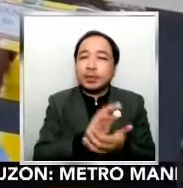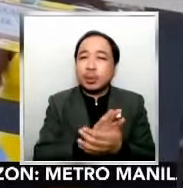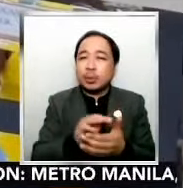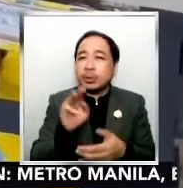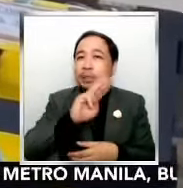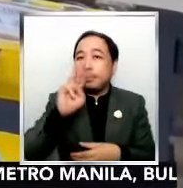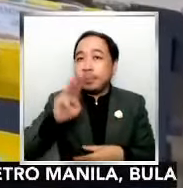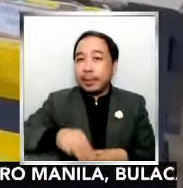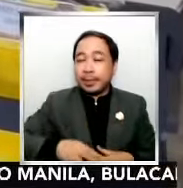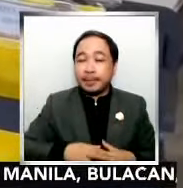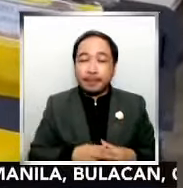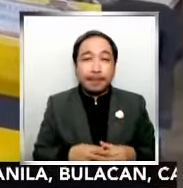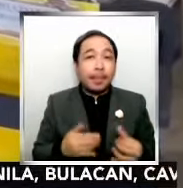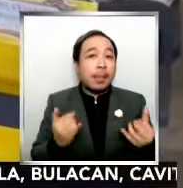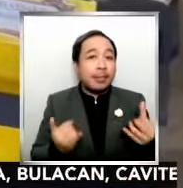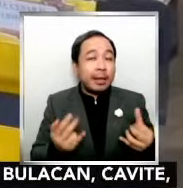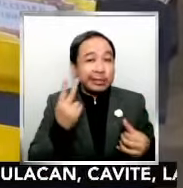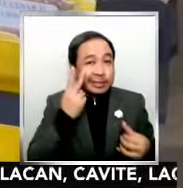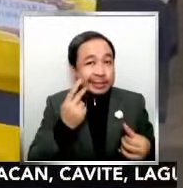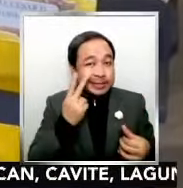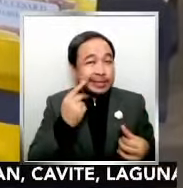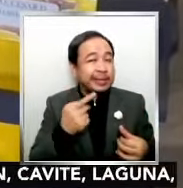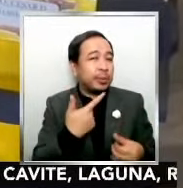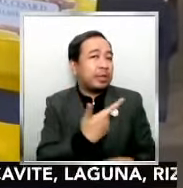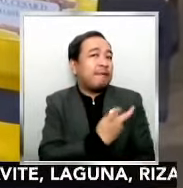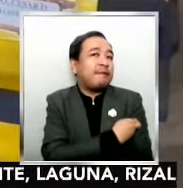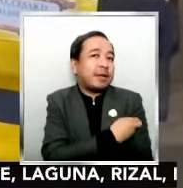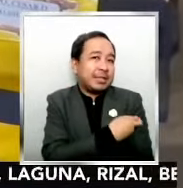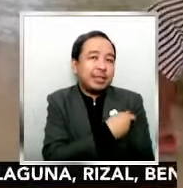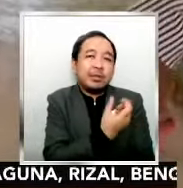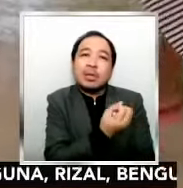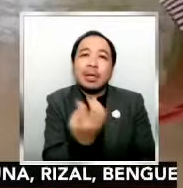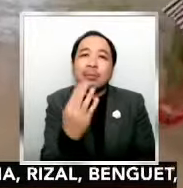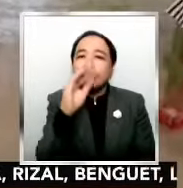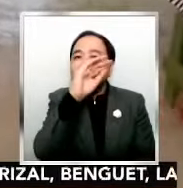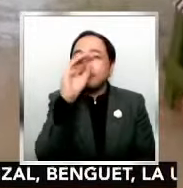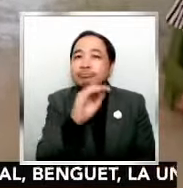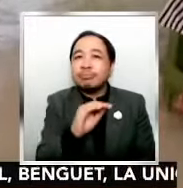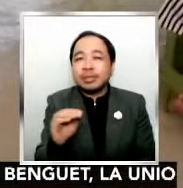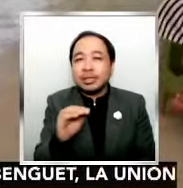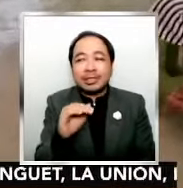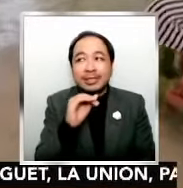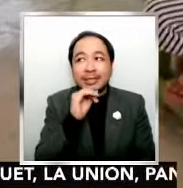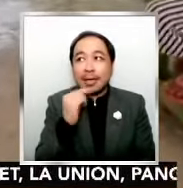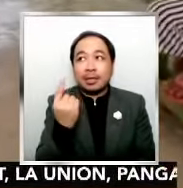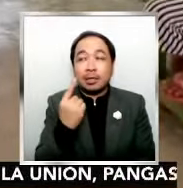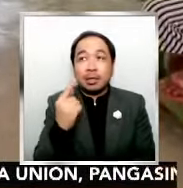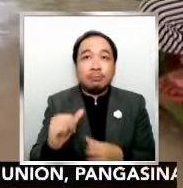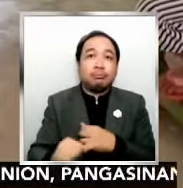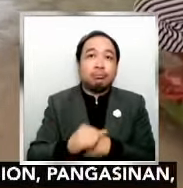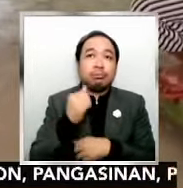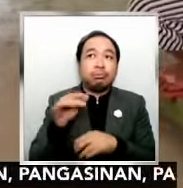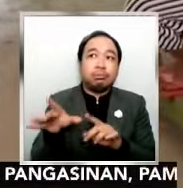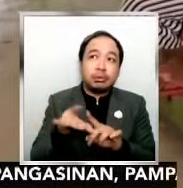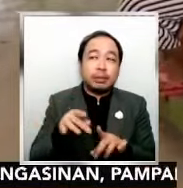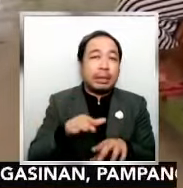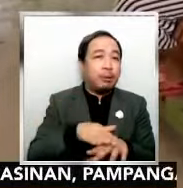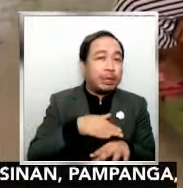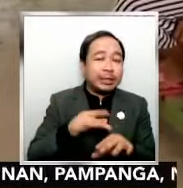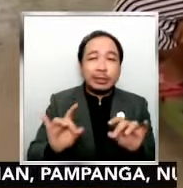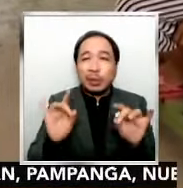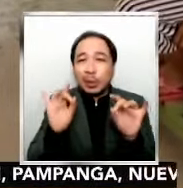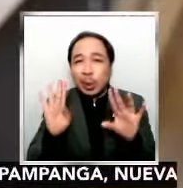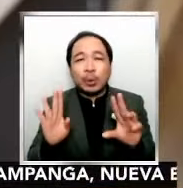namin talaga yung vaccination rate. Hindi na yung risk na whether it's low or high para mag-confident